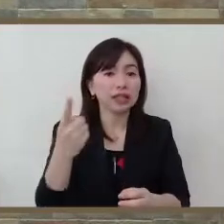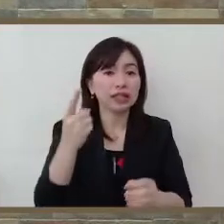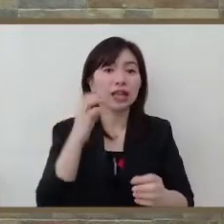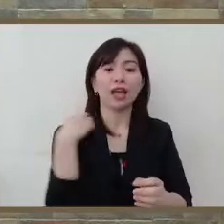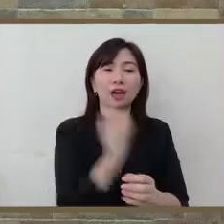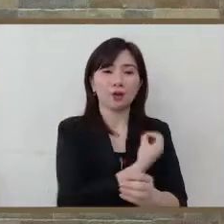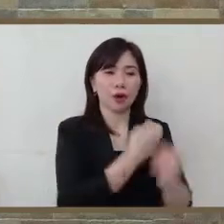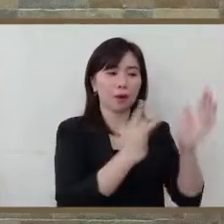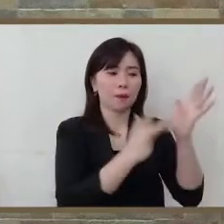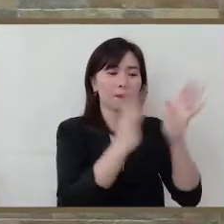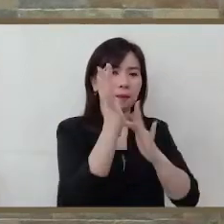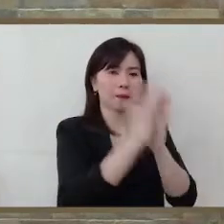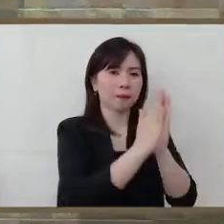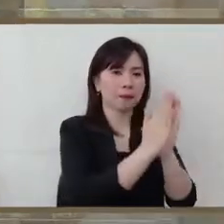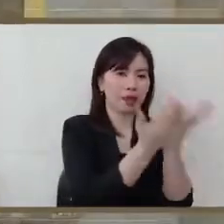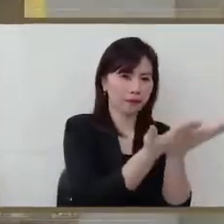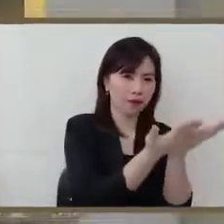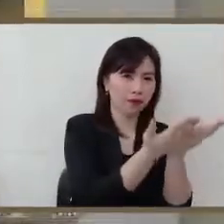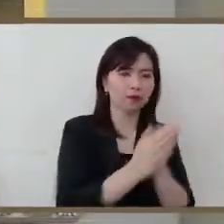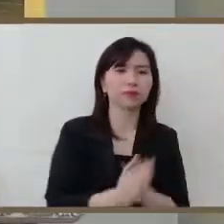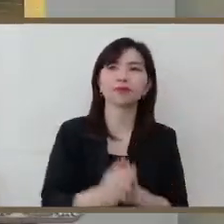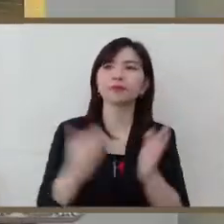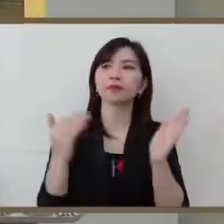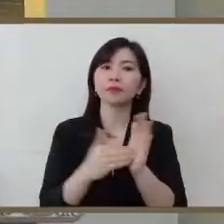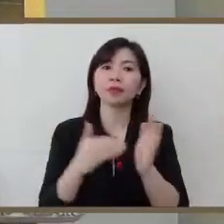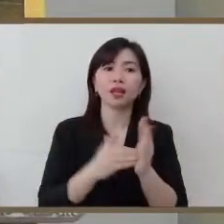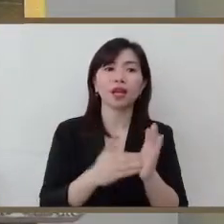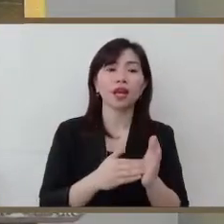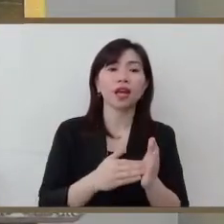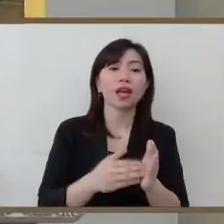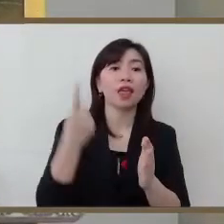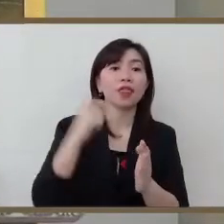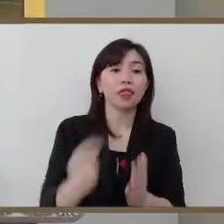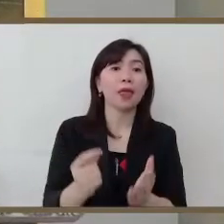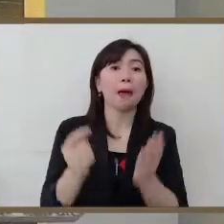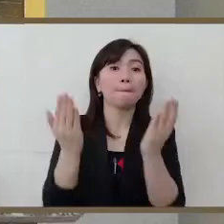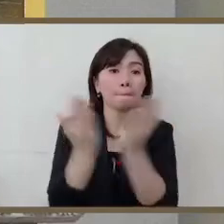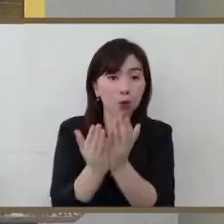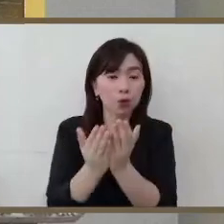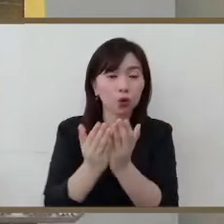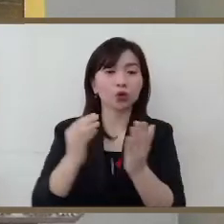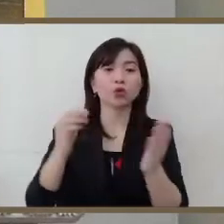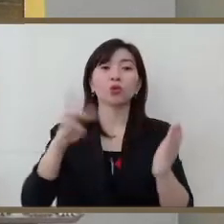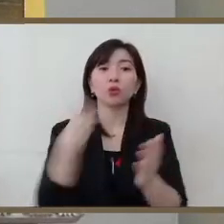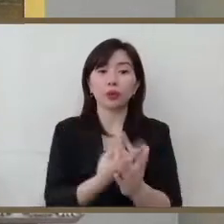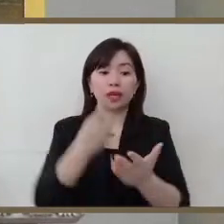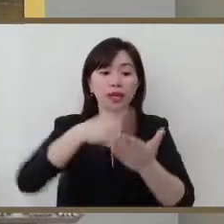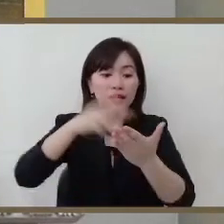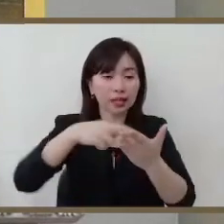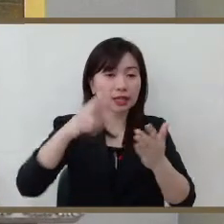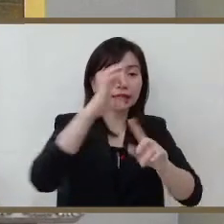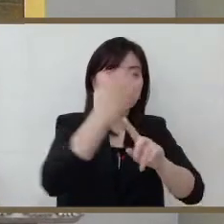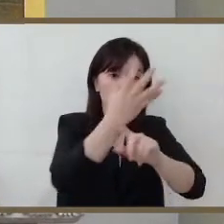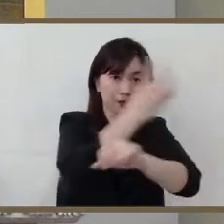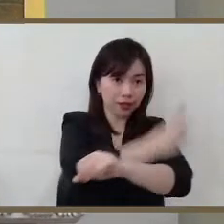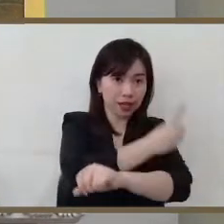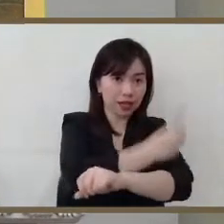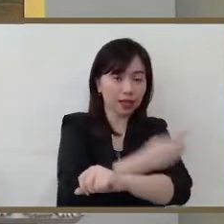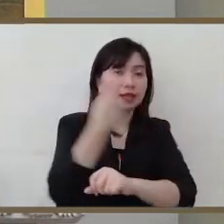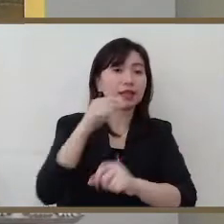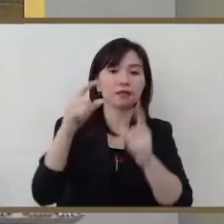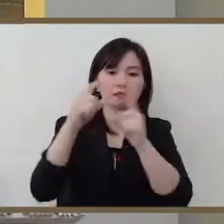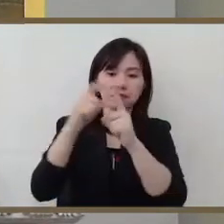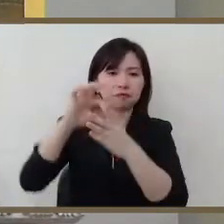ngayon. The treasure that I'm talking about, yung libro na pinapabasa sa iyo ng magulang mo araw-araw.